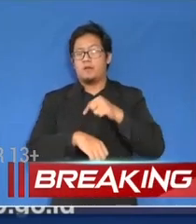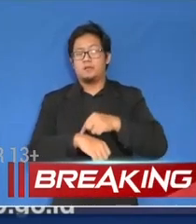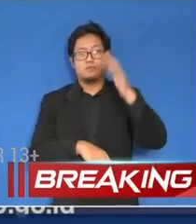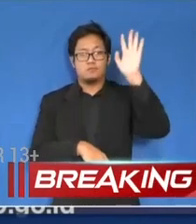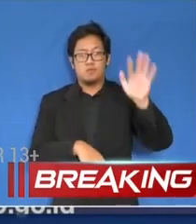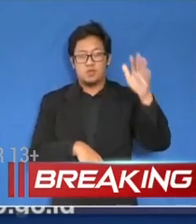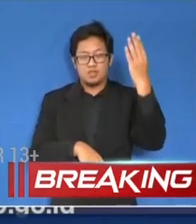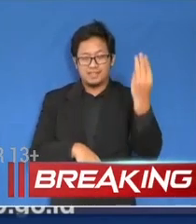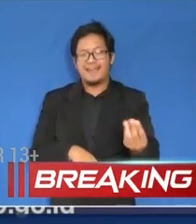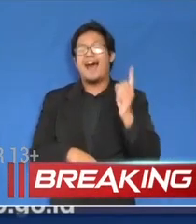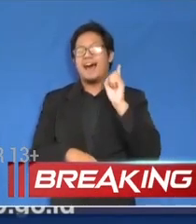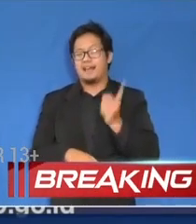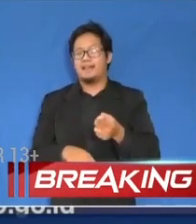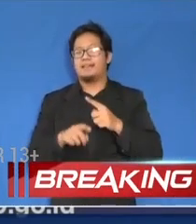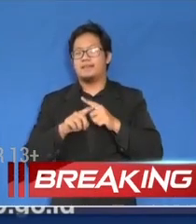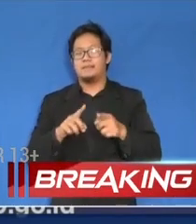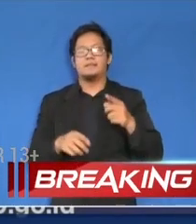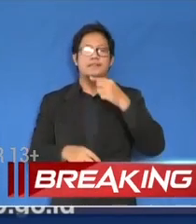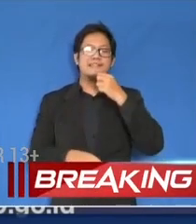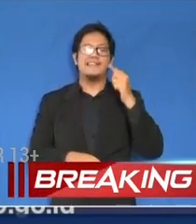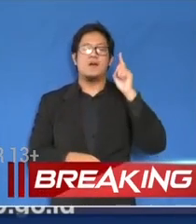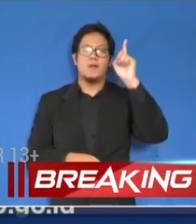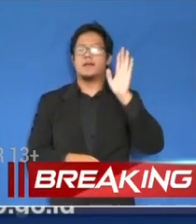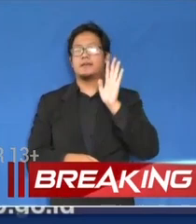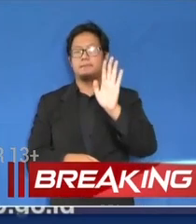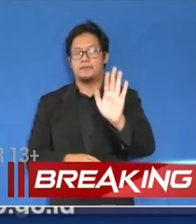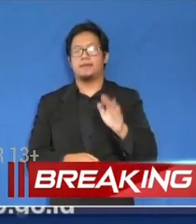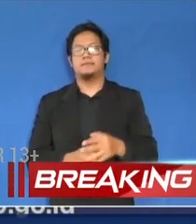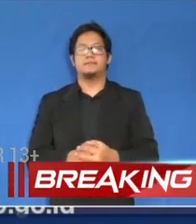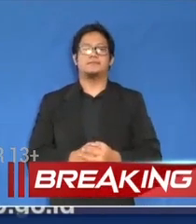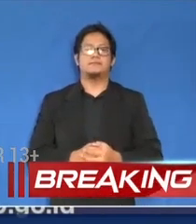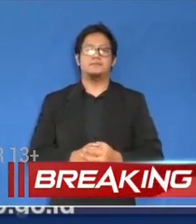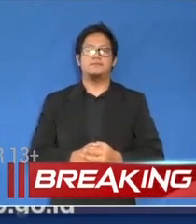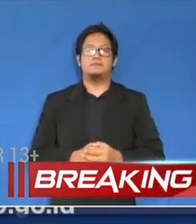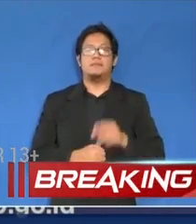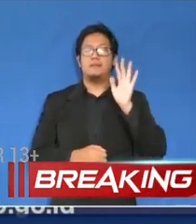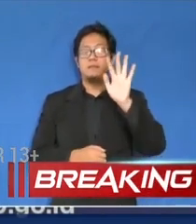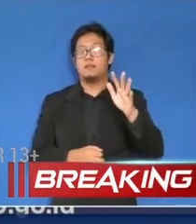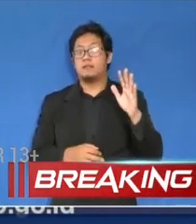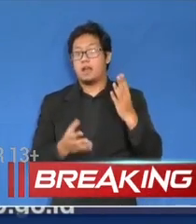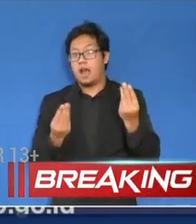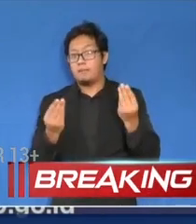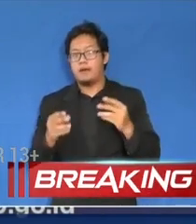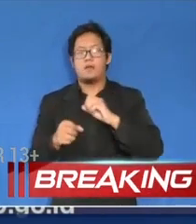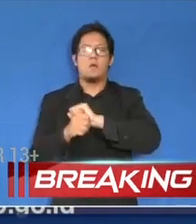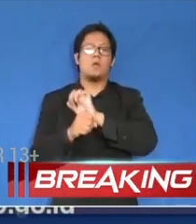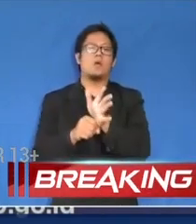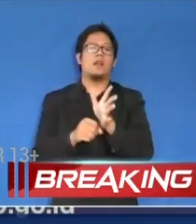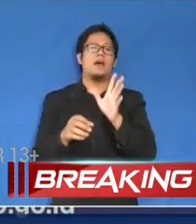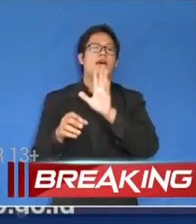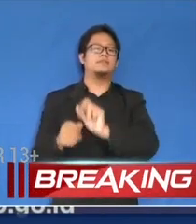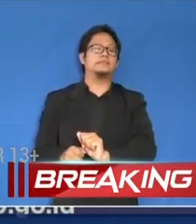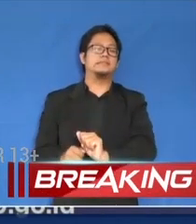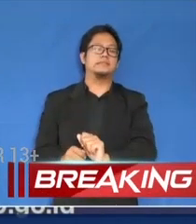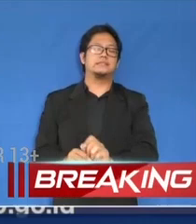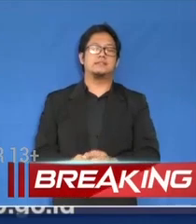Allah tepat waktunya nanti kita akan pulang. Dan kita bisa mengirimkan apapun yang kita inginkan terhadap orang tua melalui lembaga jasa yang ada.